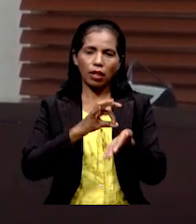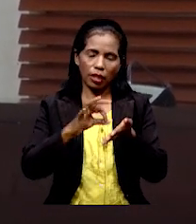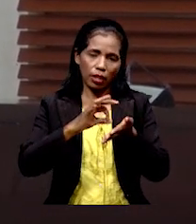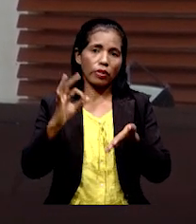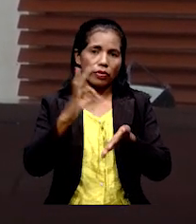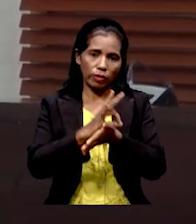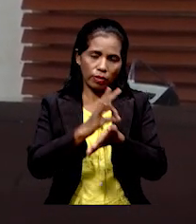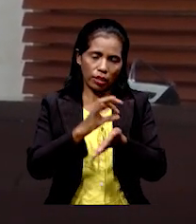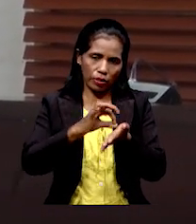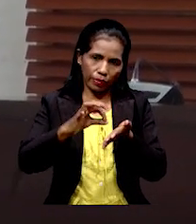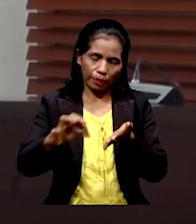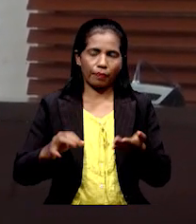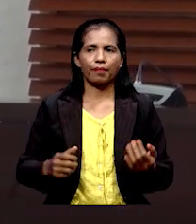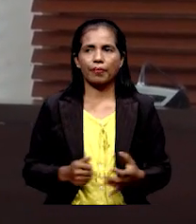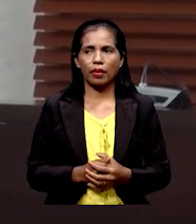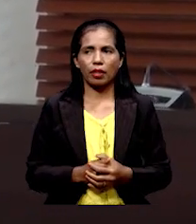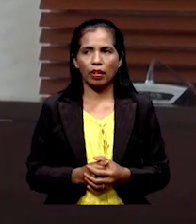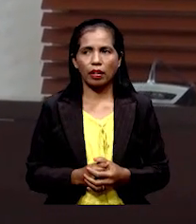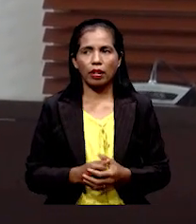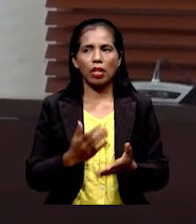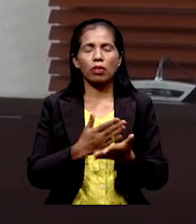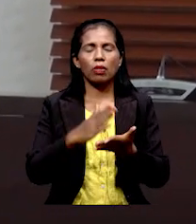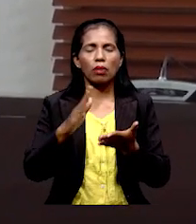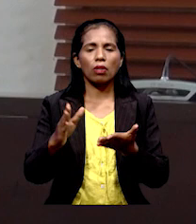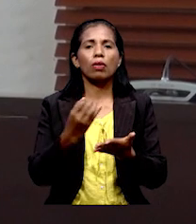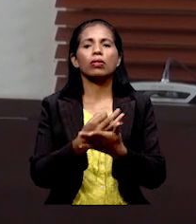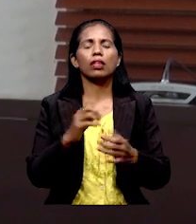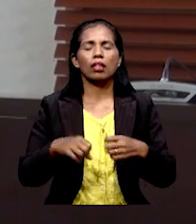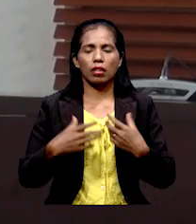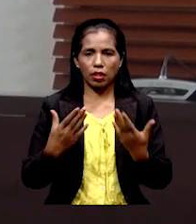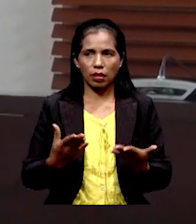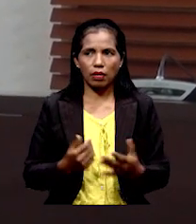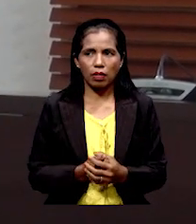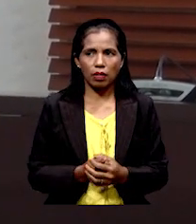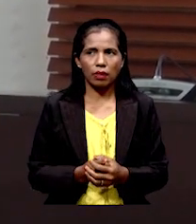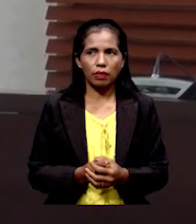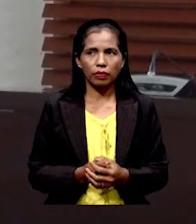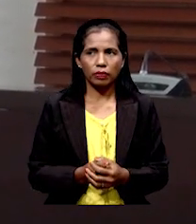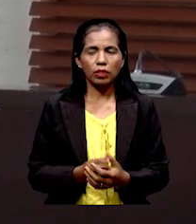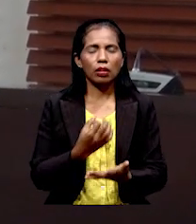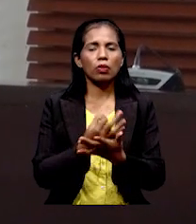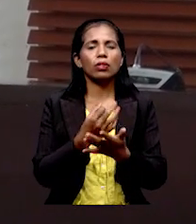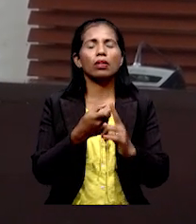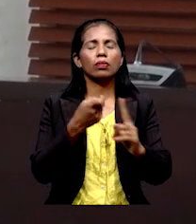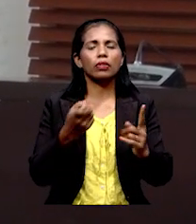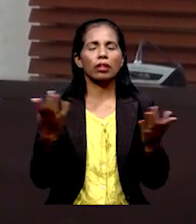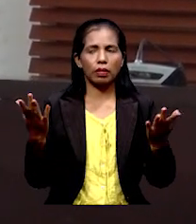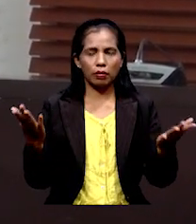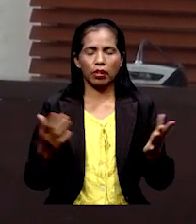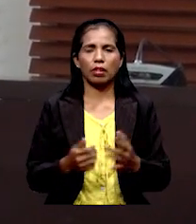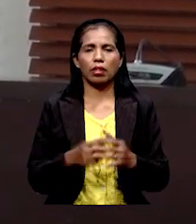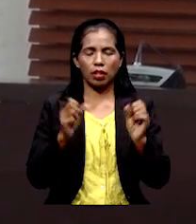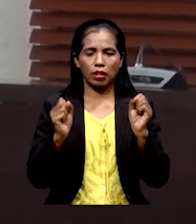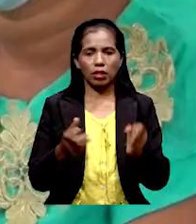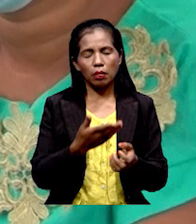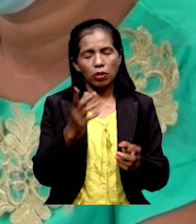herone sosok satina osang sosok presuhira sosok presuhira osang masih terus osang masih terus itu buat sosok herone itu buat